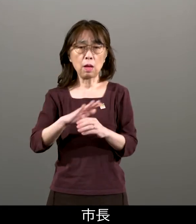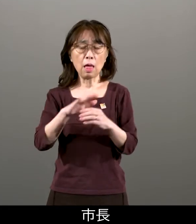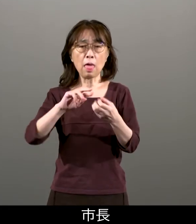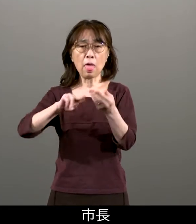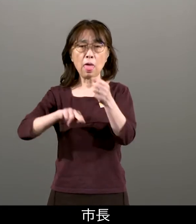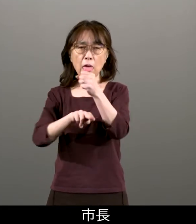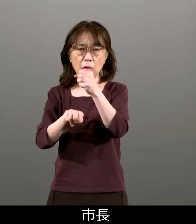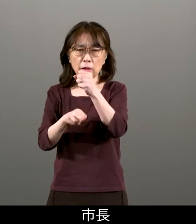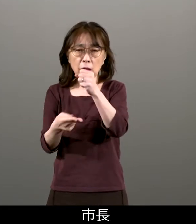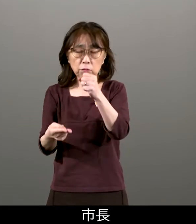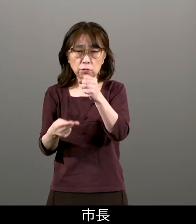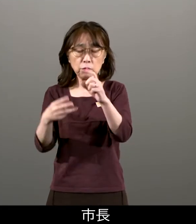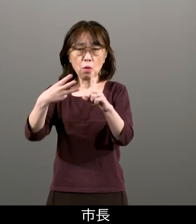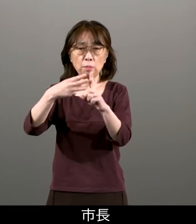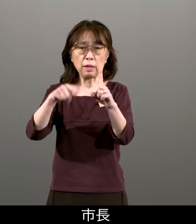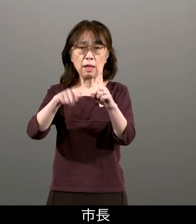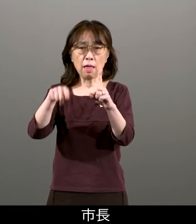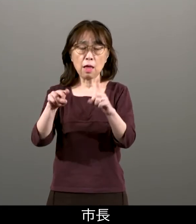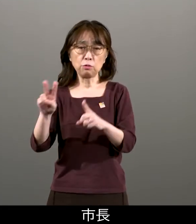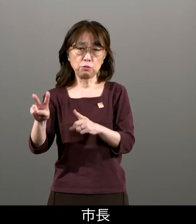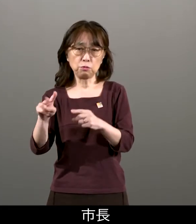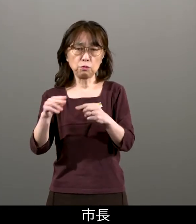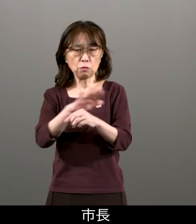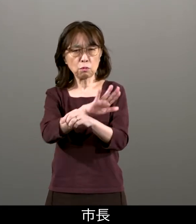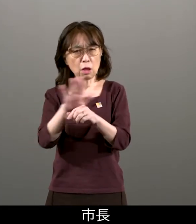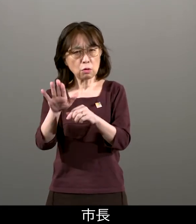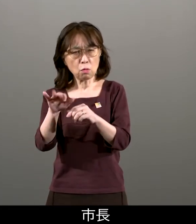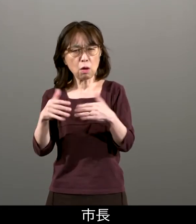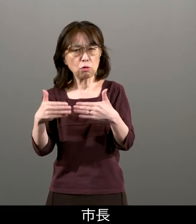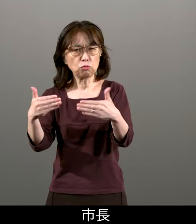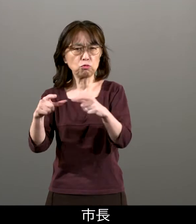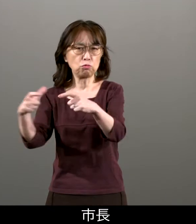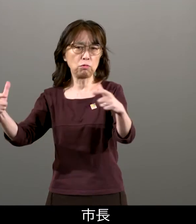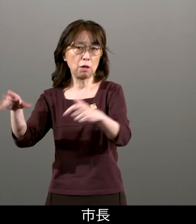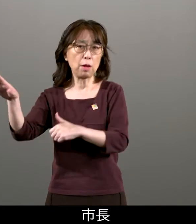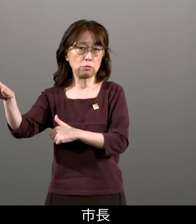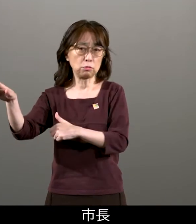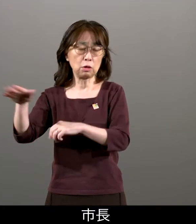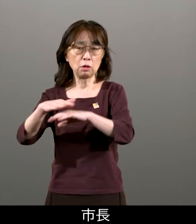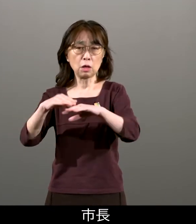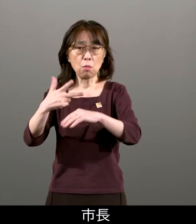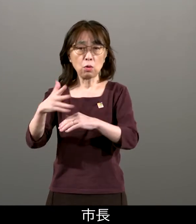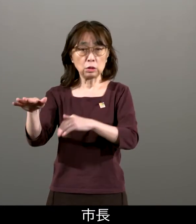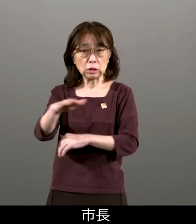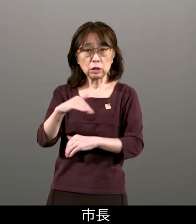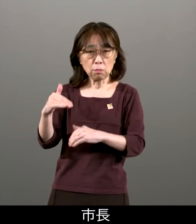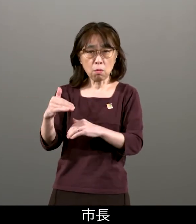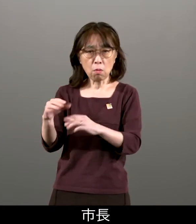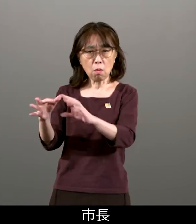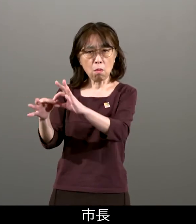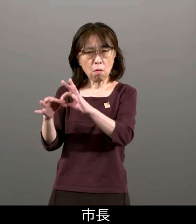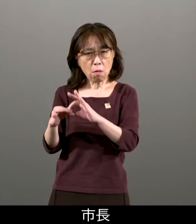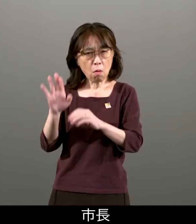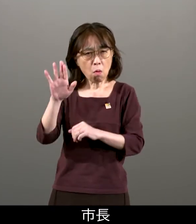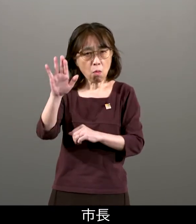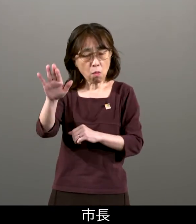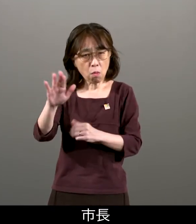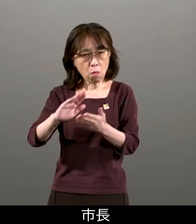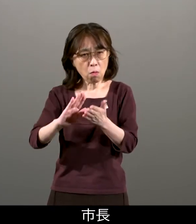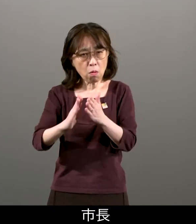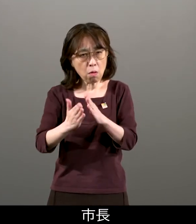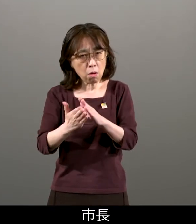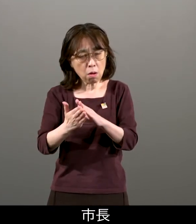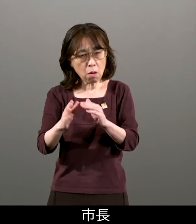りが進んでいるところでありますけれども、札幌市においても今後さらなる置き換わりが進むということ